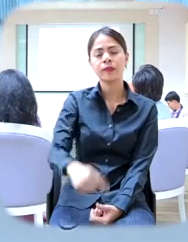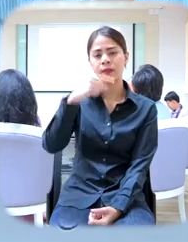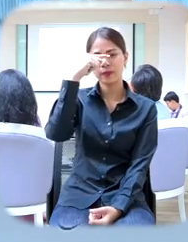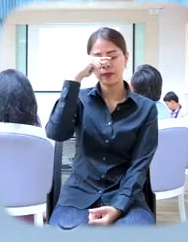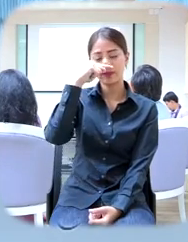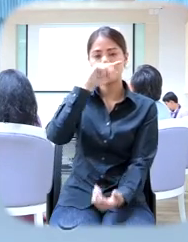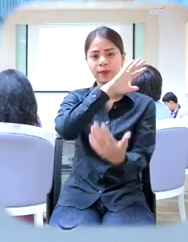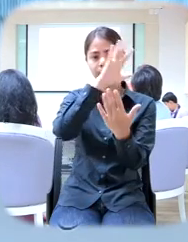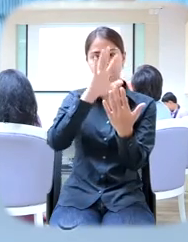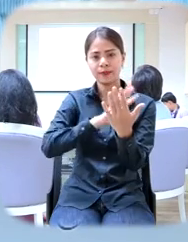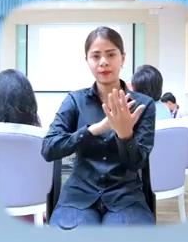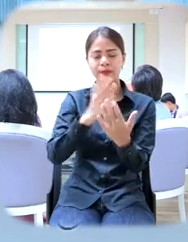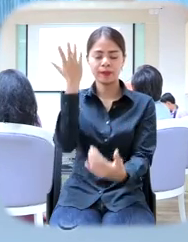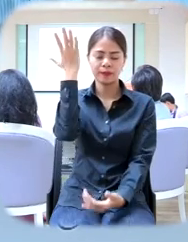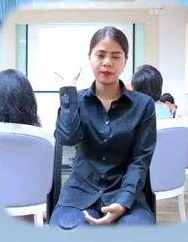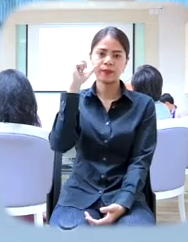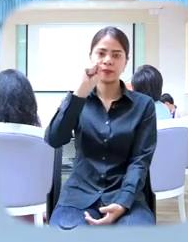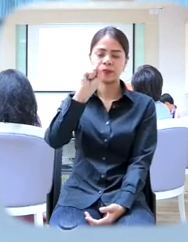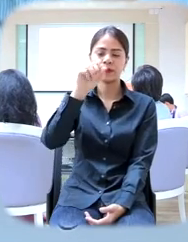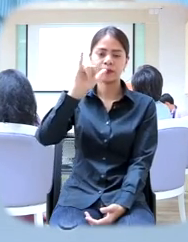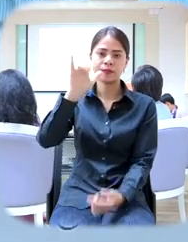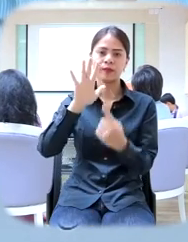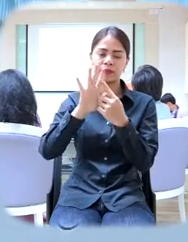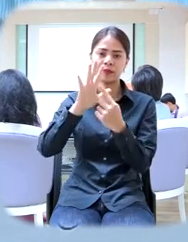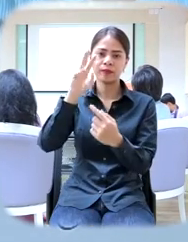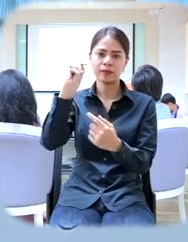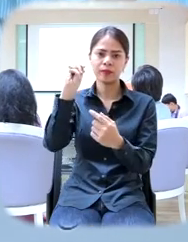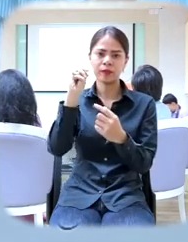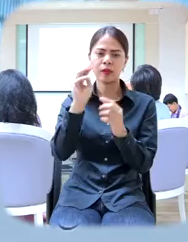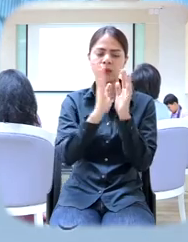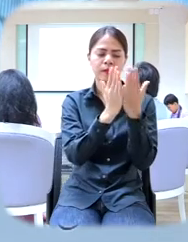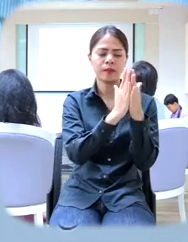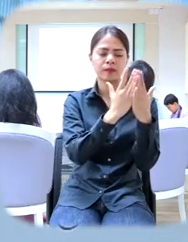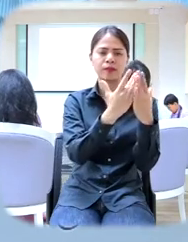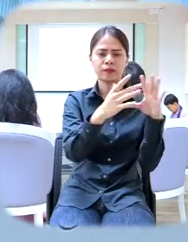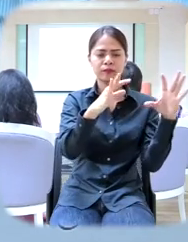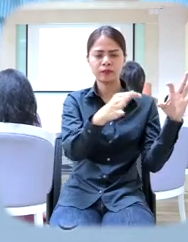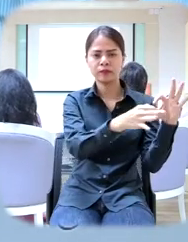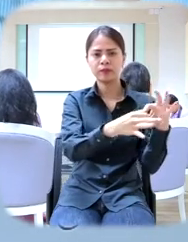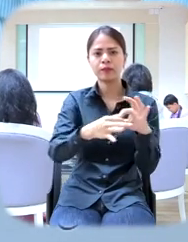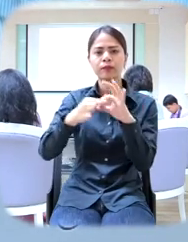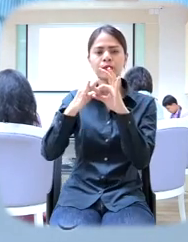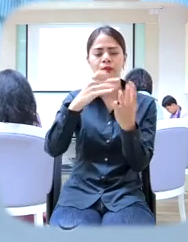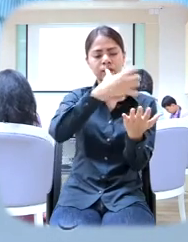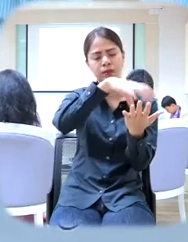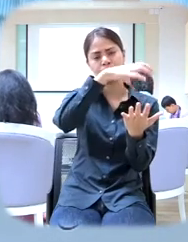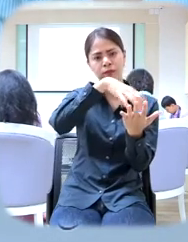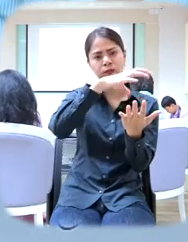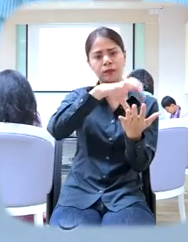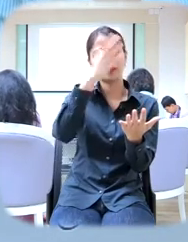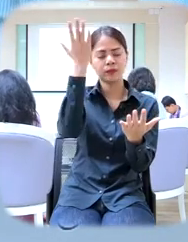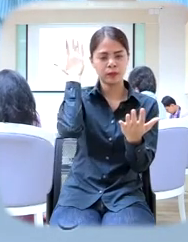เองหรือเดิมสยามเนี่ยก็คือเราทราบจากตัวการอ้างอิงเท่านั้นนะครับในวรรณคดีเดิมนะครับว่าเ